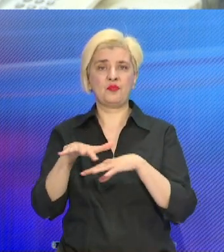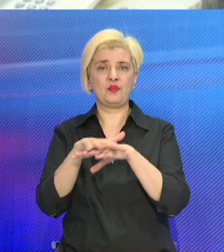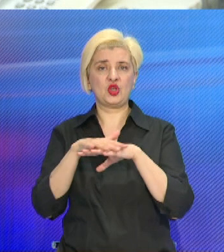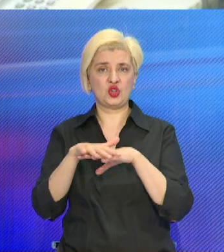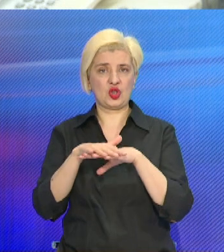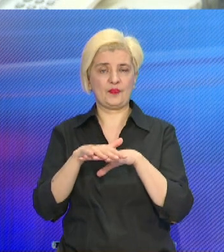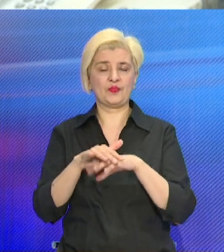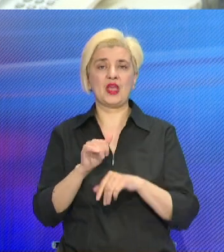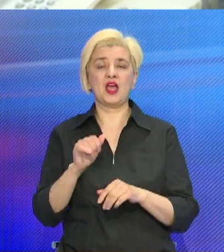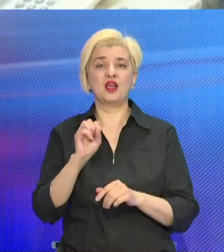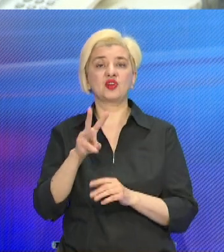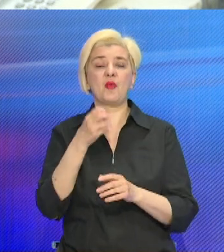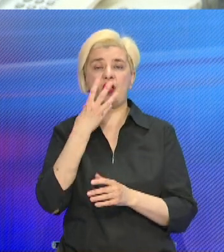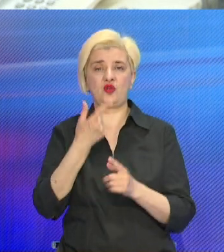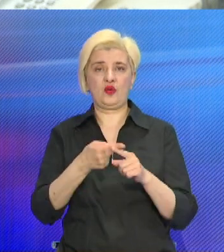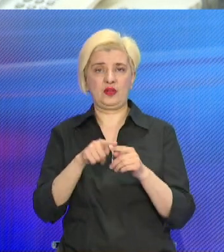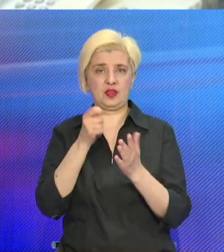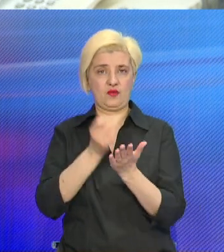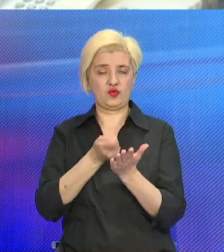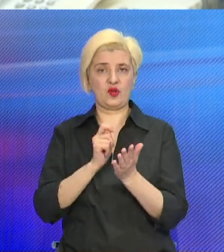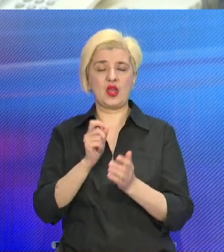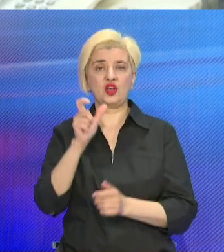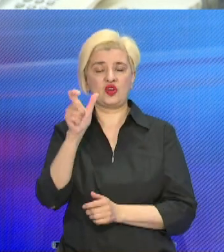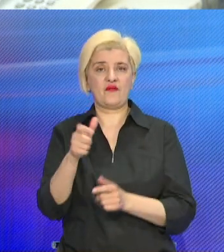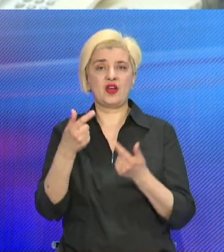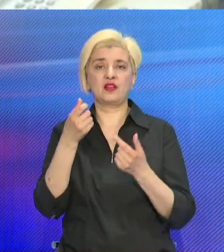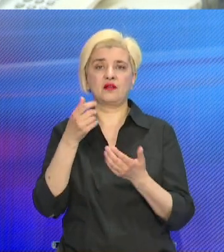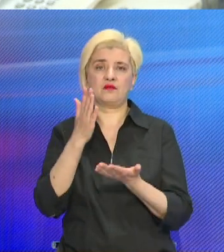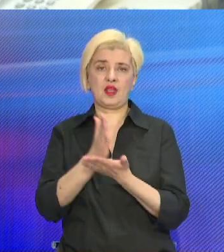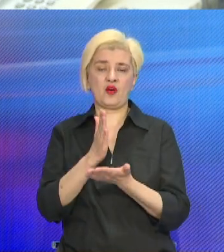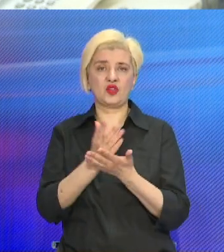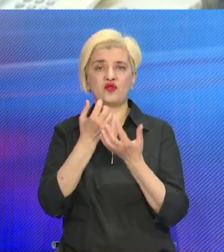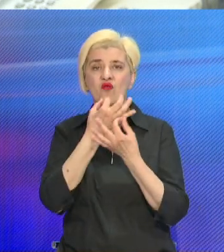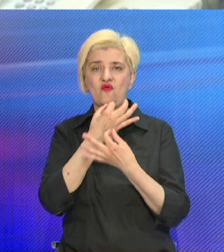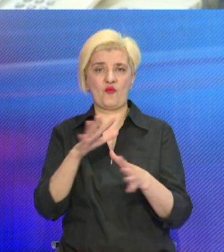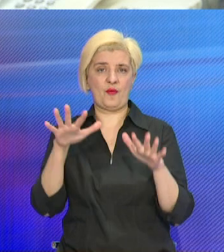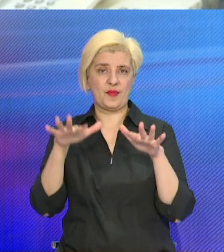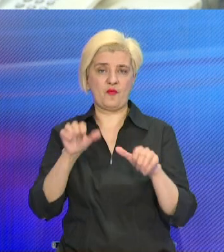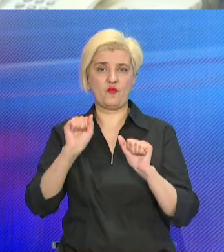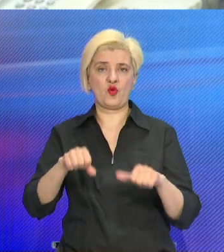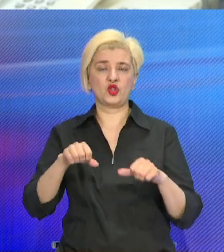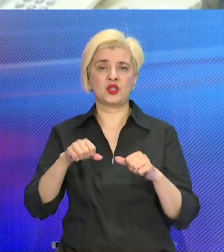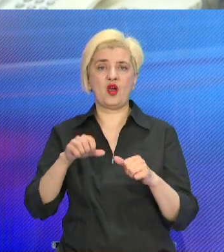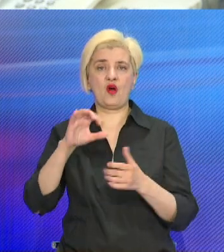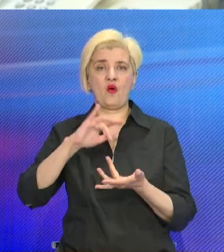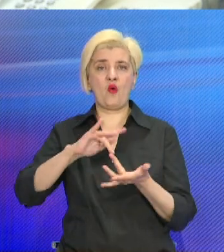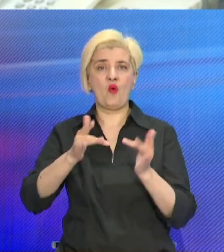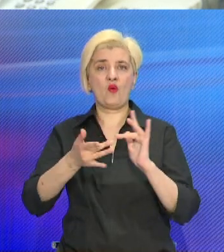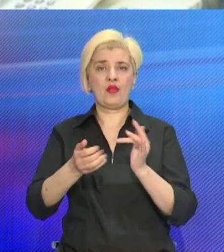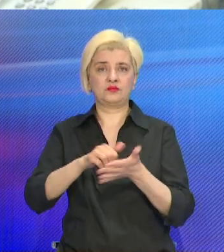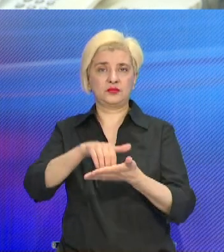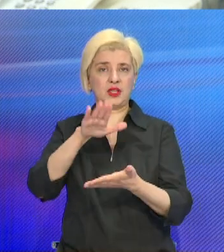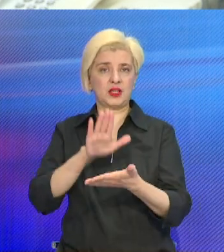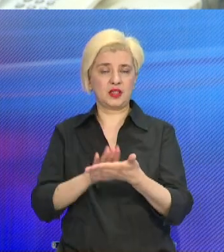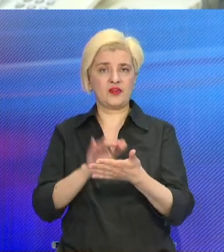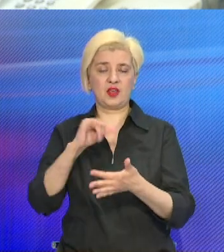чем хороши? То есть человек, находясь в любой точке республики, даже не республики, может онлайн зарегистрироваться и принять участие в